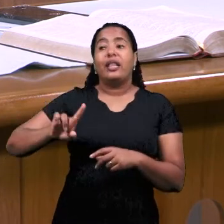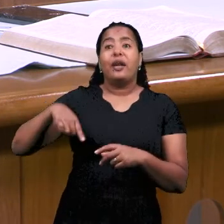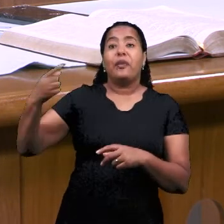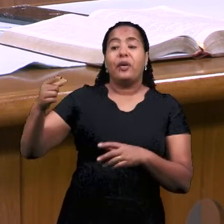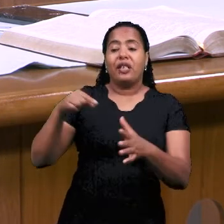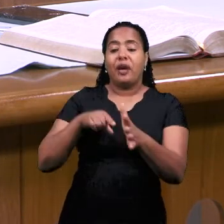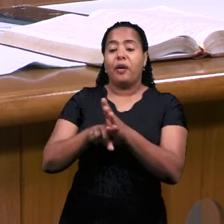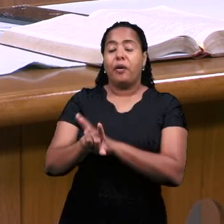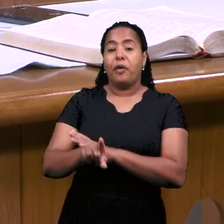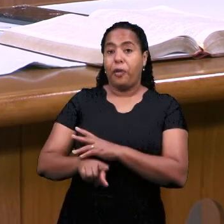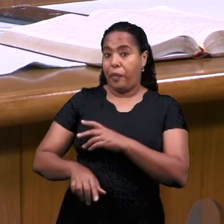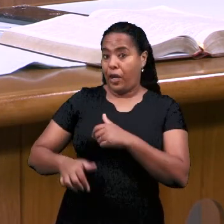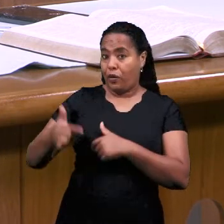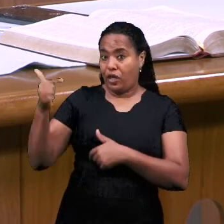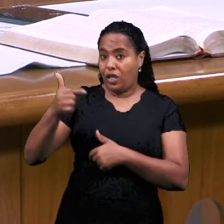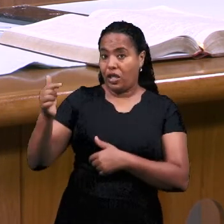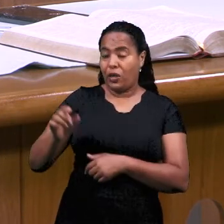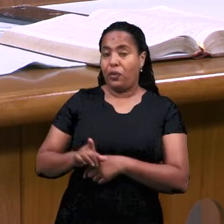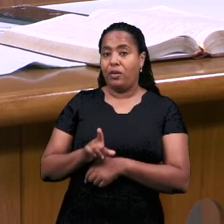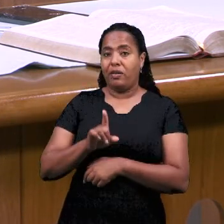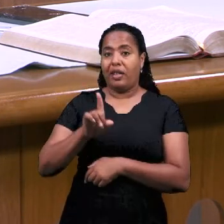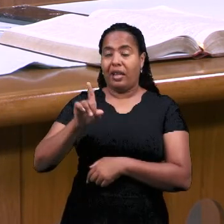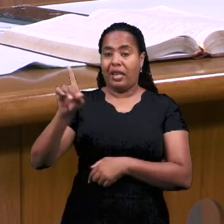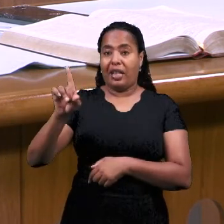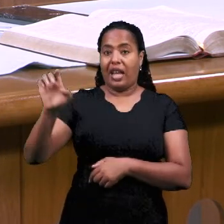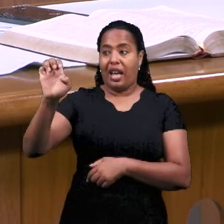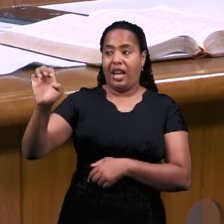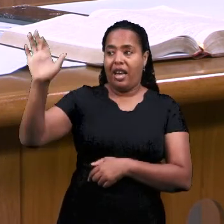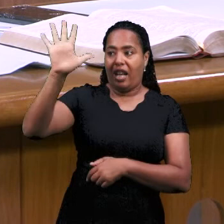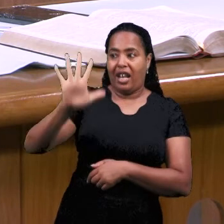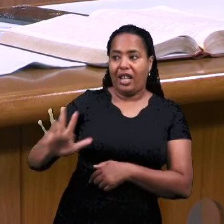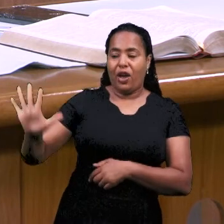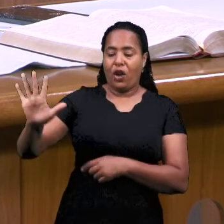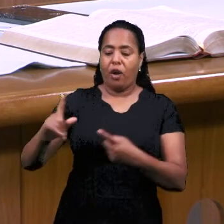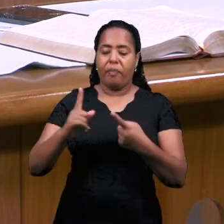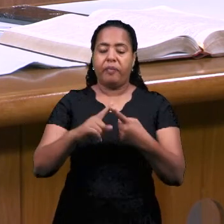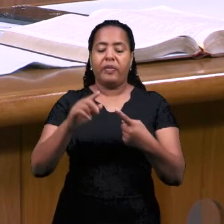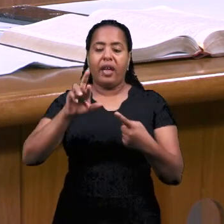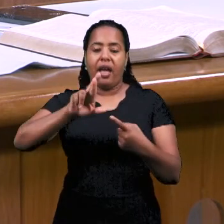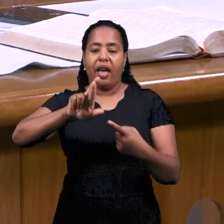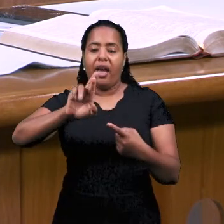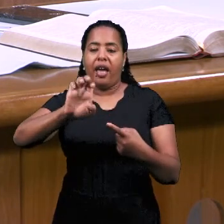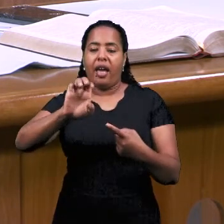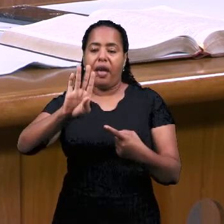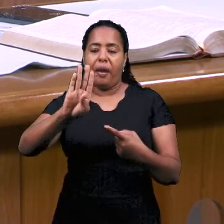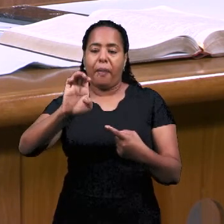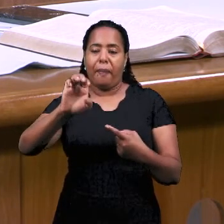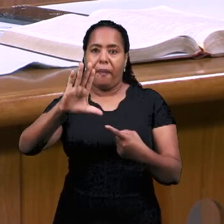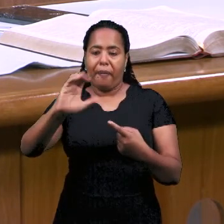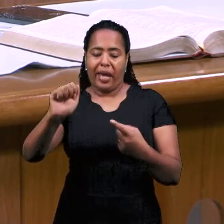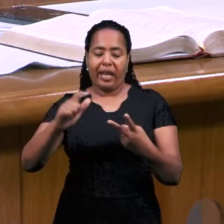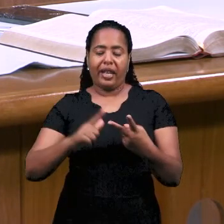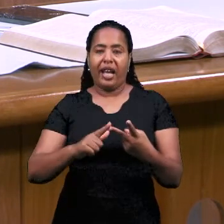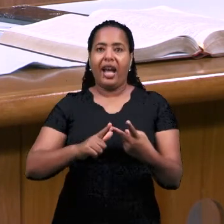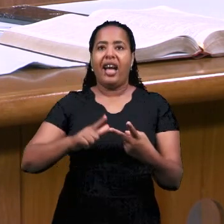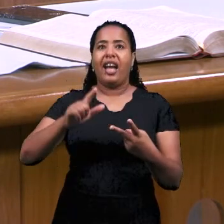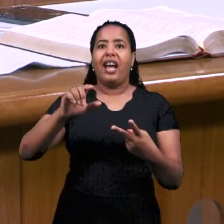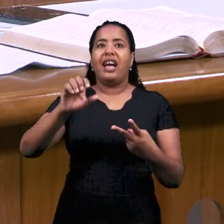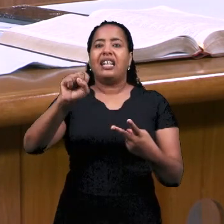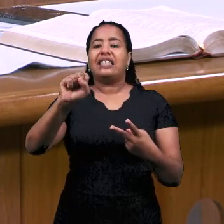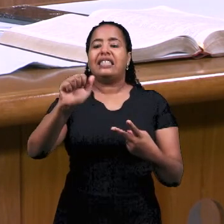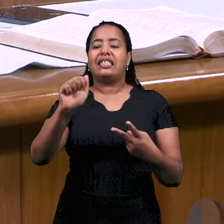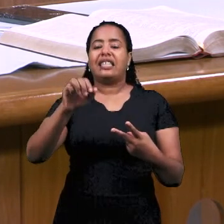Europe, Luxembourg, 2 enfants, Rebecca de 5 ans, et aussi le Samuel